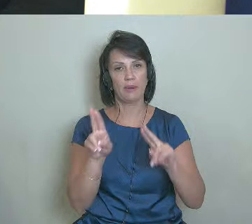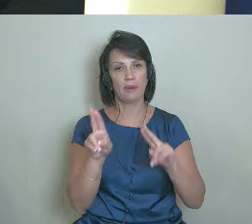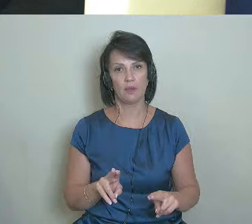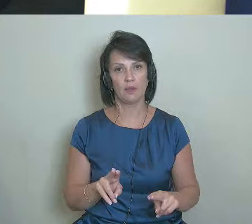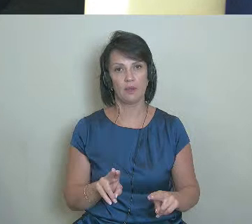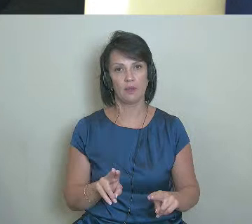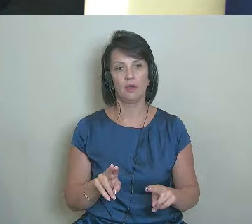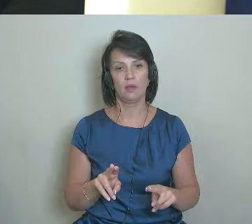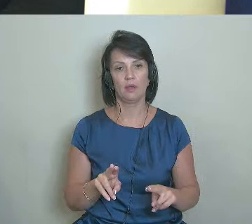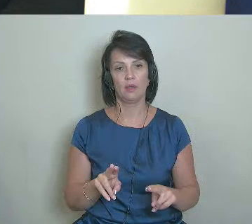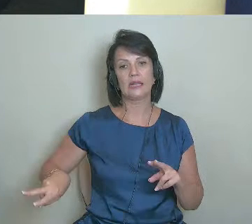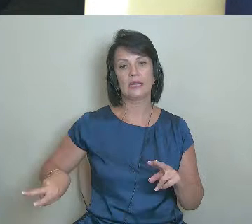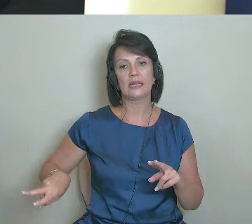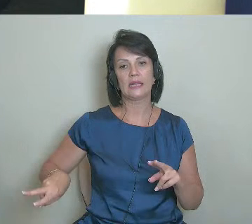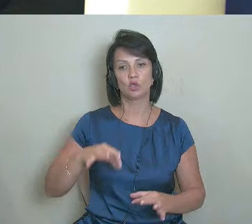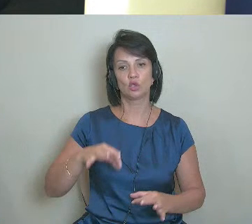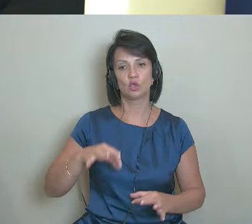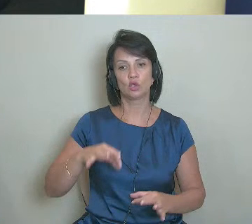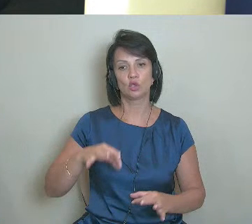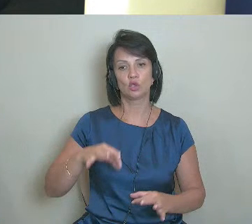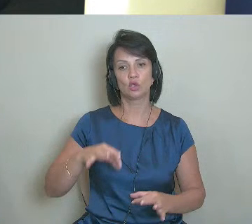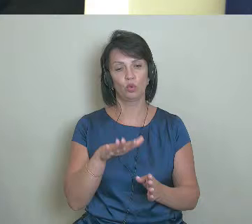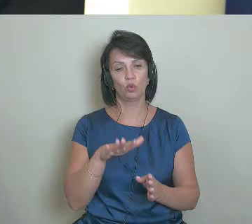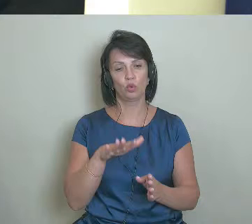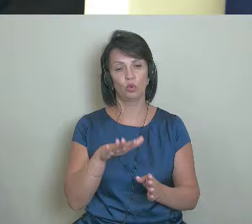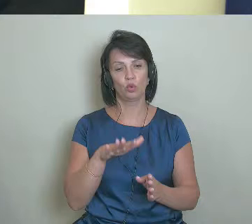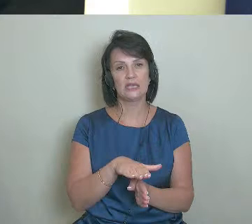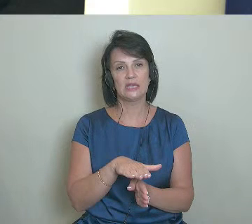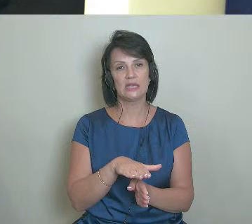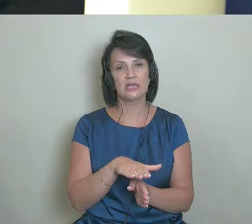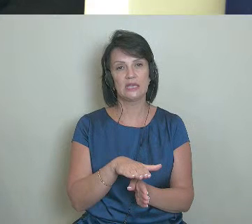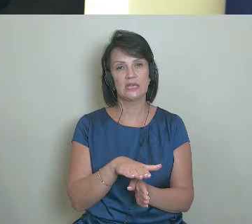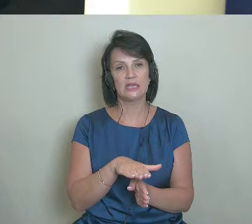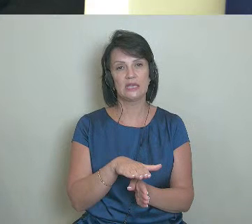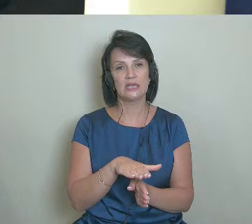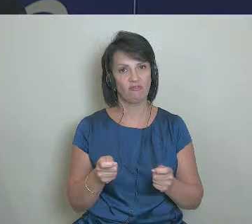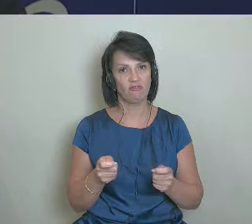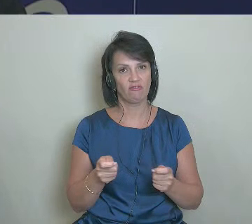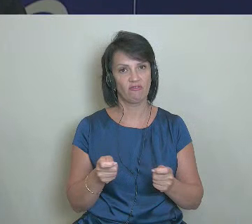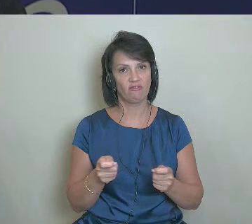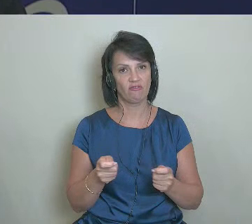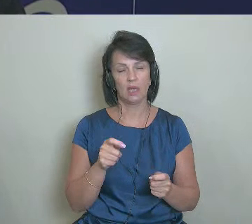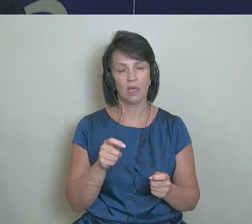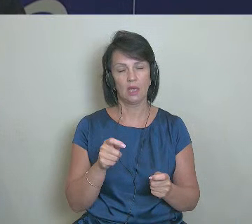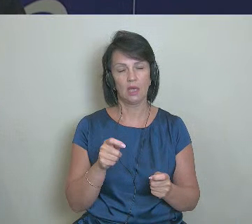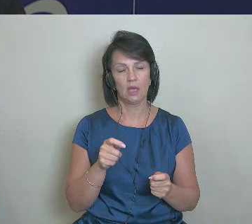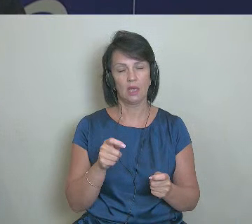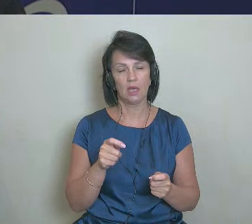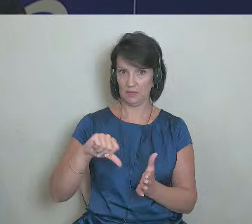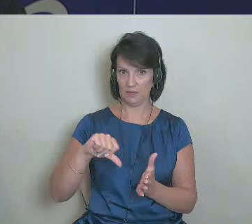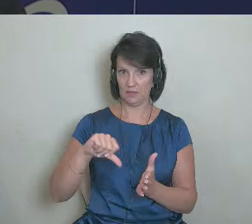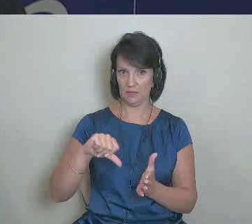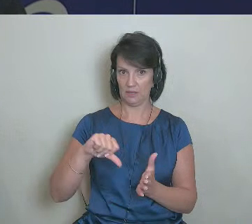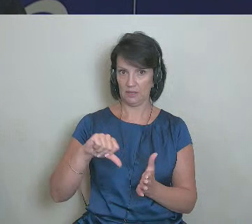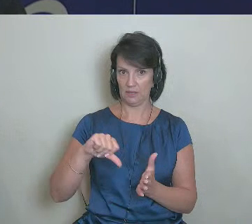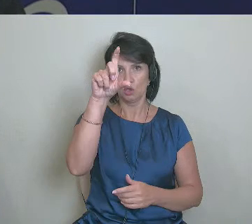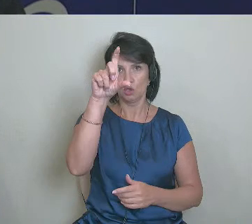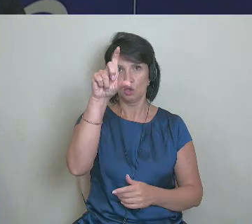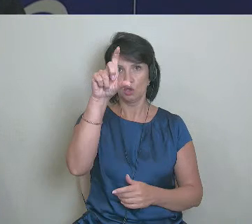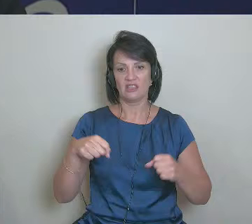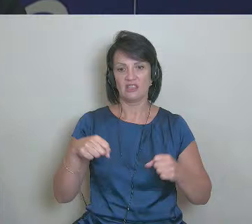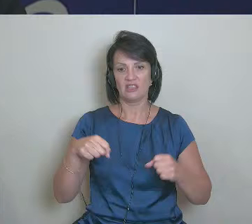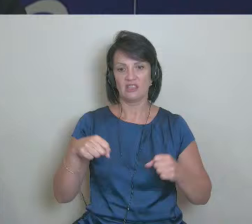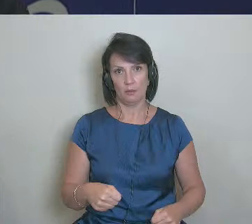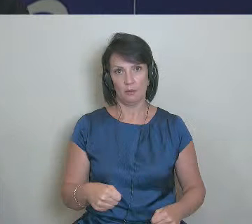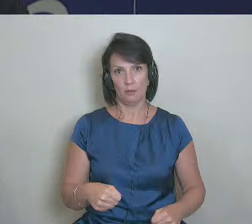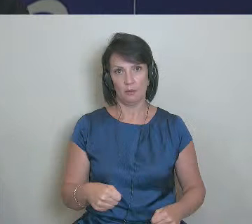правилами адміністративне судочинство буде здійснювати або керівник керівник суб'єкта владних повноважень, або